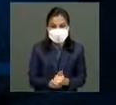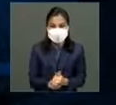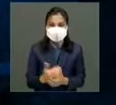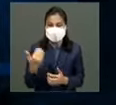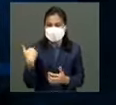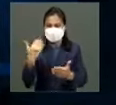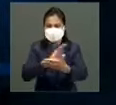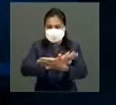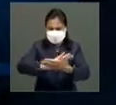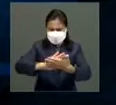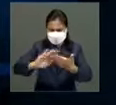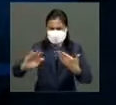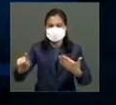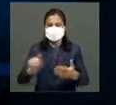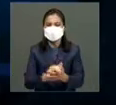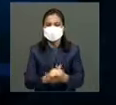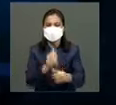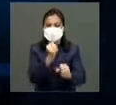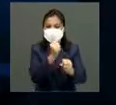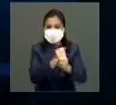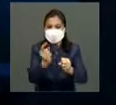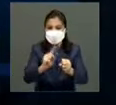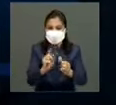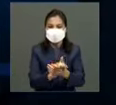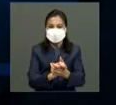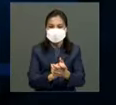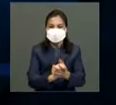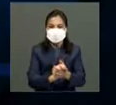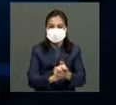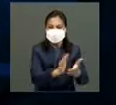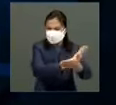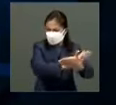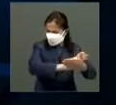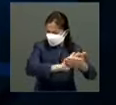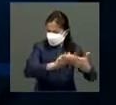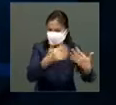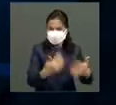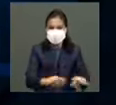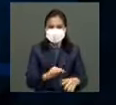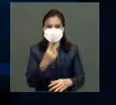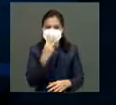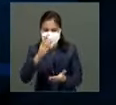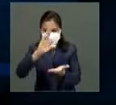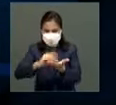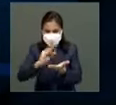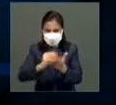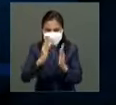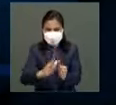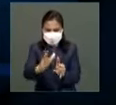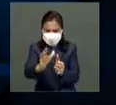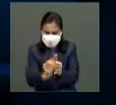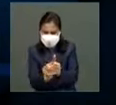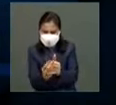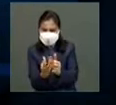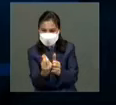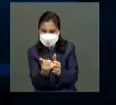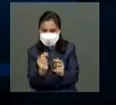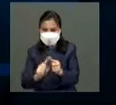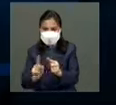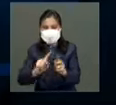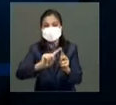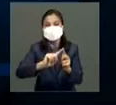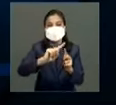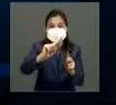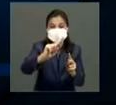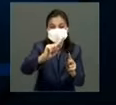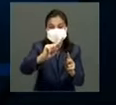ลีนชุดข้อมูลแล้วก็จะทำให้ยอดตัวเลขสะสมขึ้นโดยเร็วนะครับอันนี้ตั้งแต่วันที่1เมษ